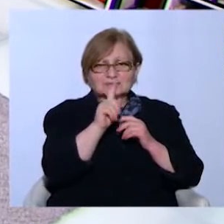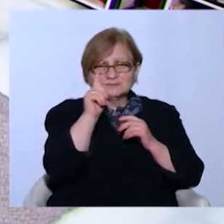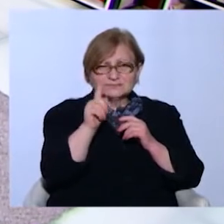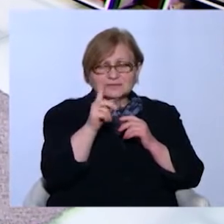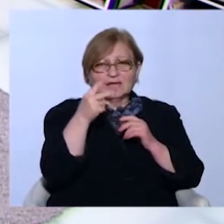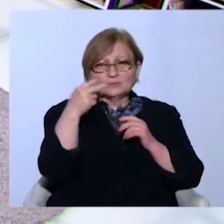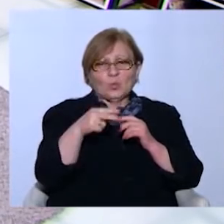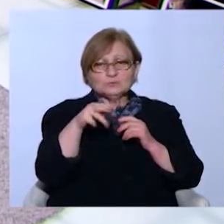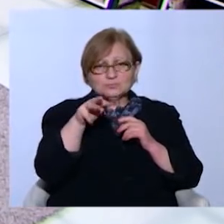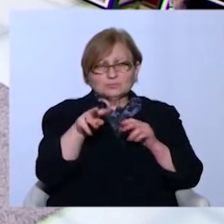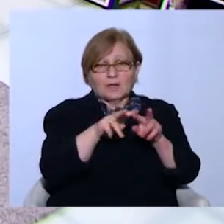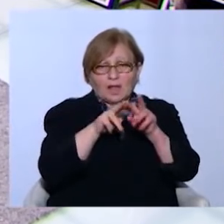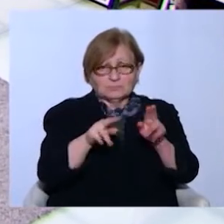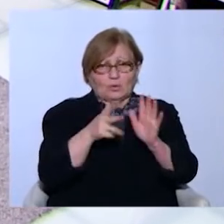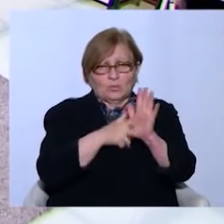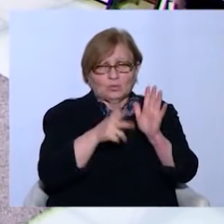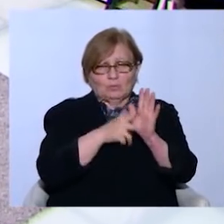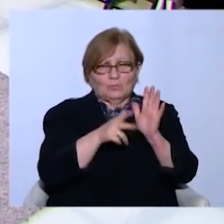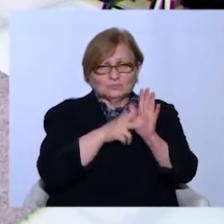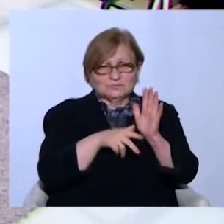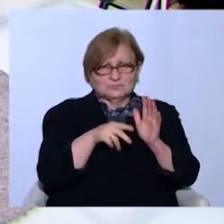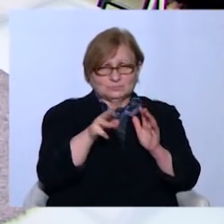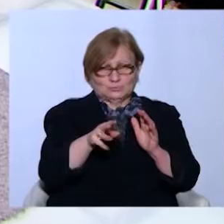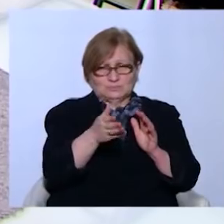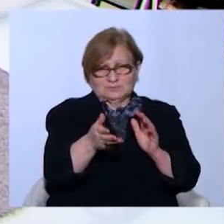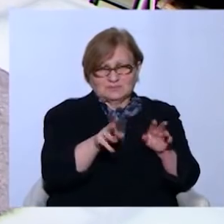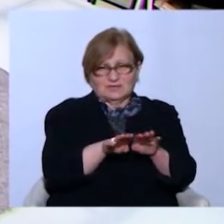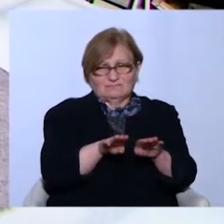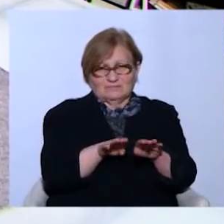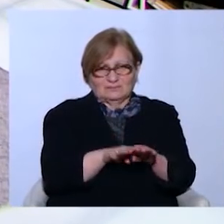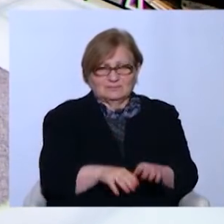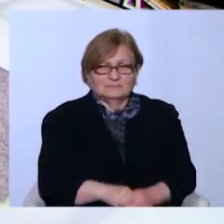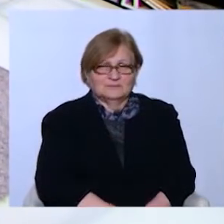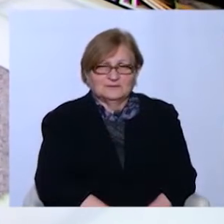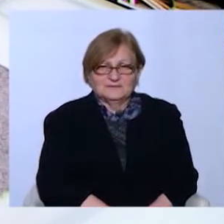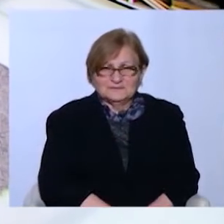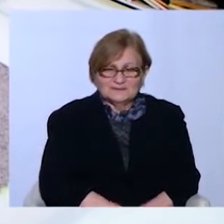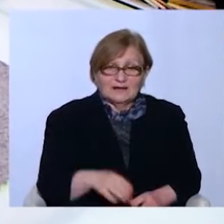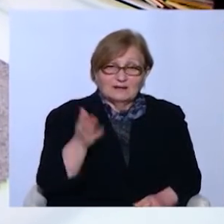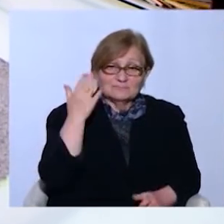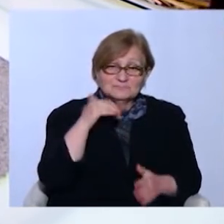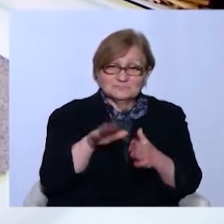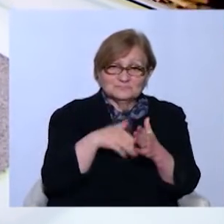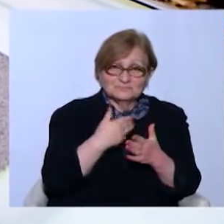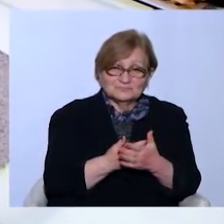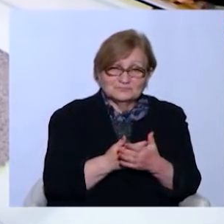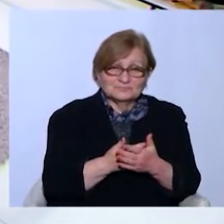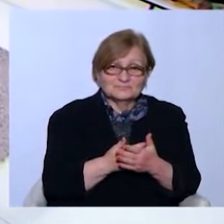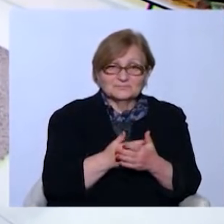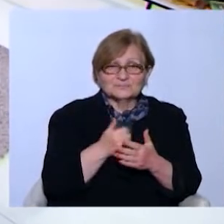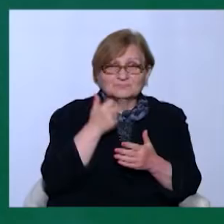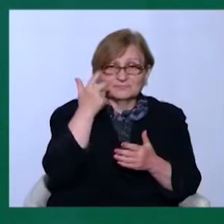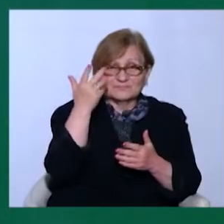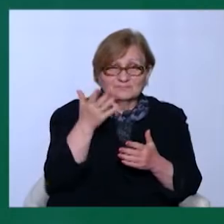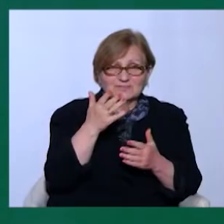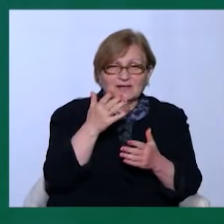ერთი და იგივეა. ძალიან მომეწონა თავის დროზე მე ეს ამოცანა და მინდა გითხრათ, რომ მას შემდეგ რამდენ